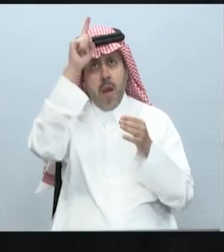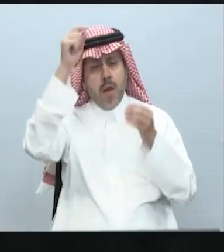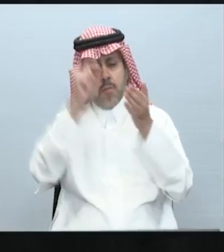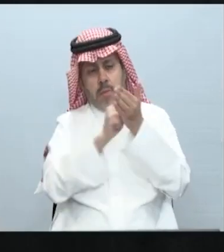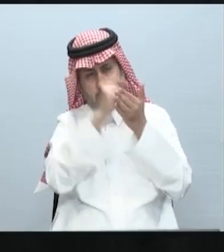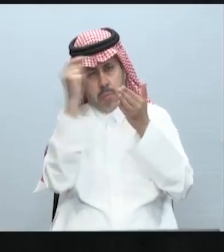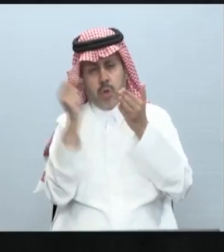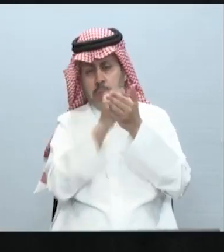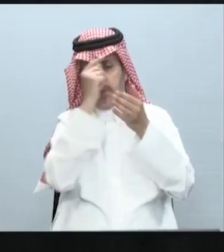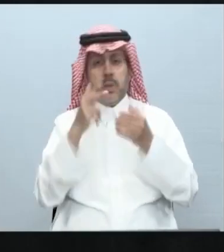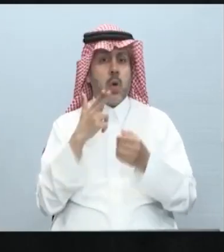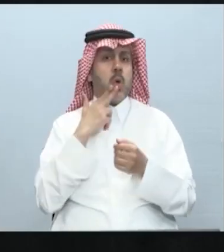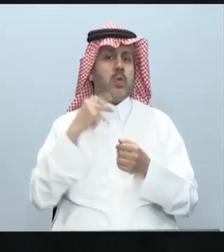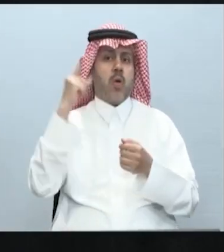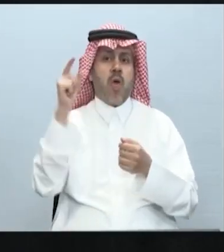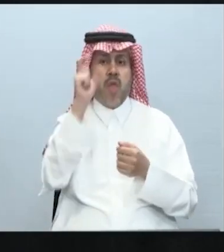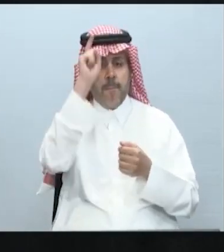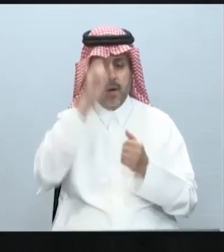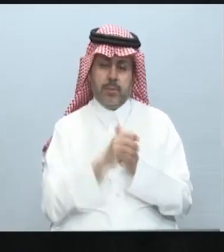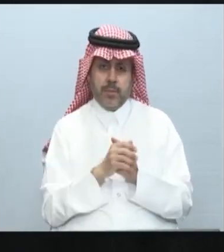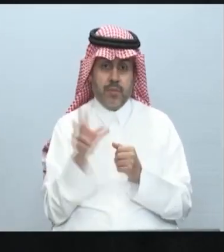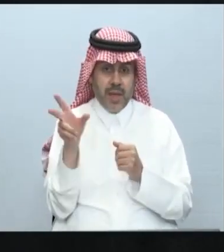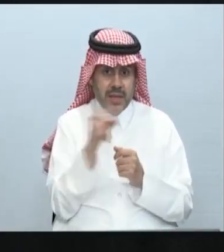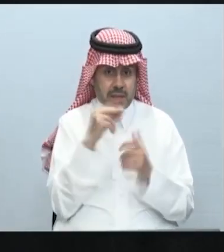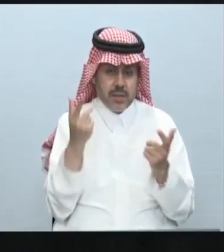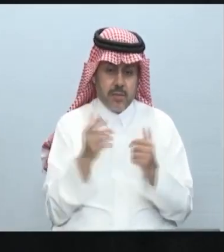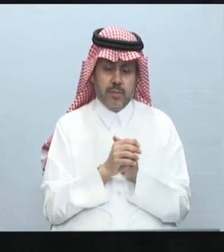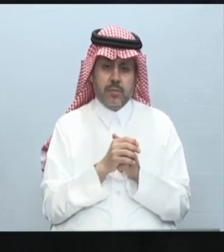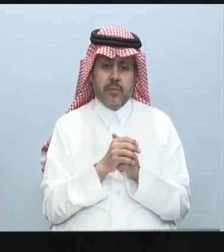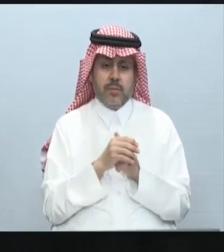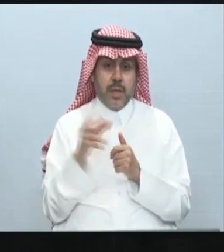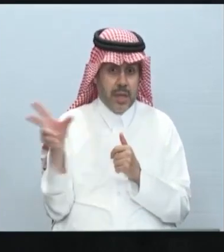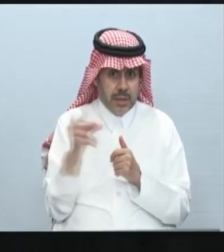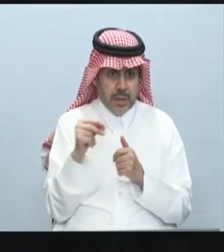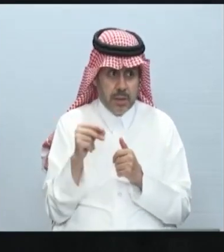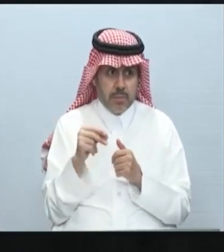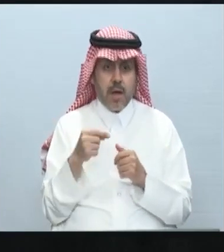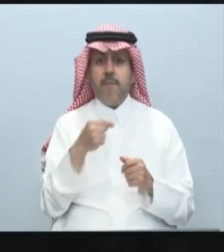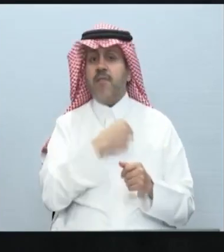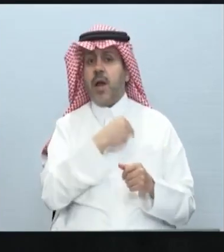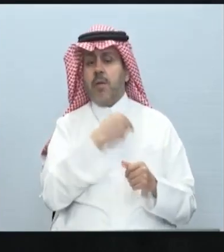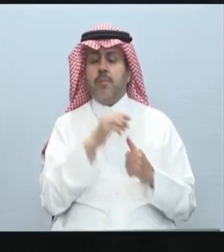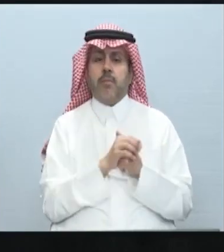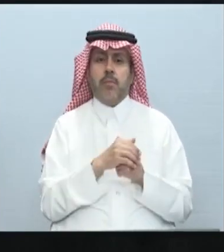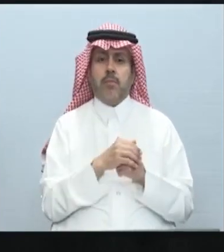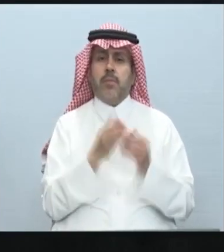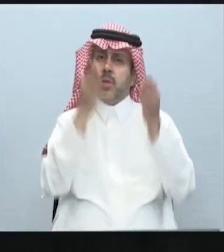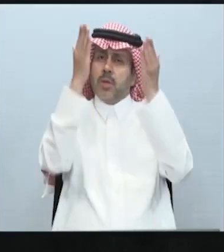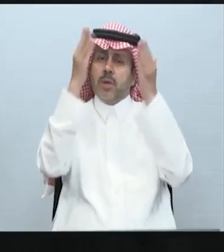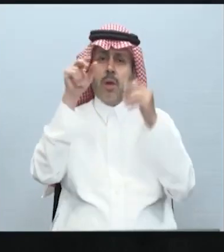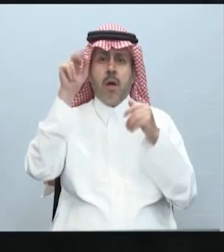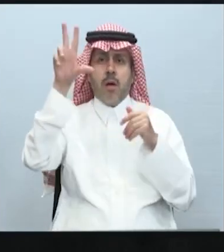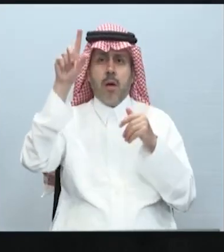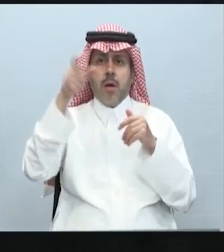كله احسان ظن بالله هذا الاحسان نتيجه على ماذا نتيجه علامات استقر في القلب من رجاء الله